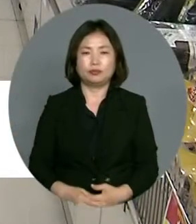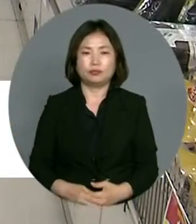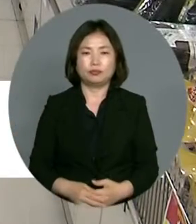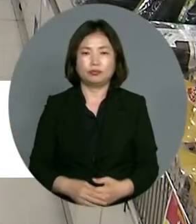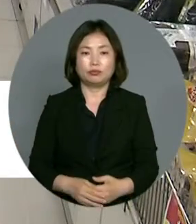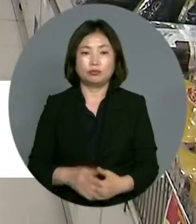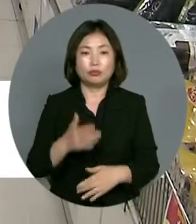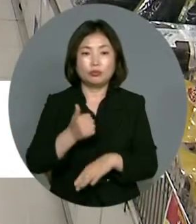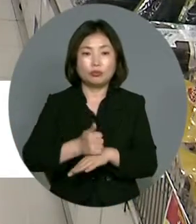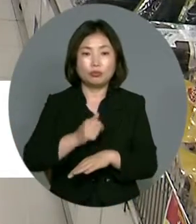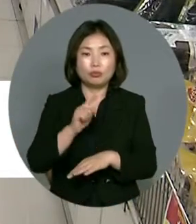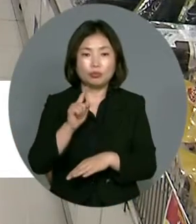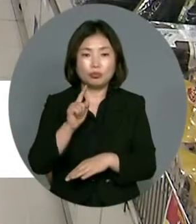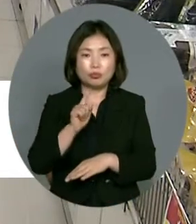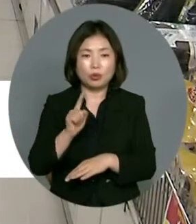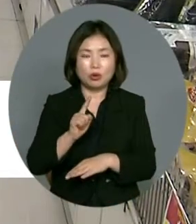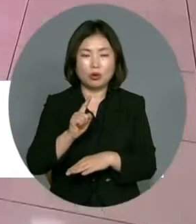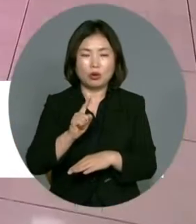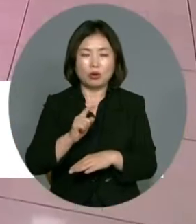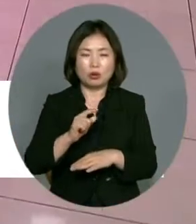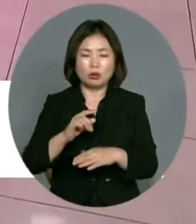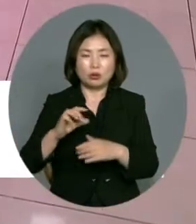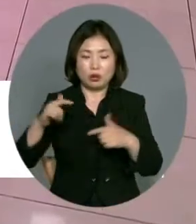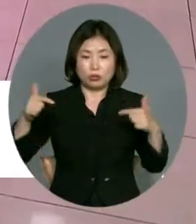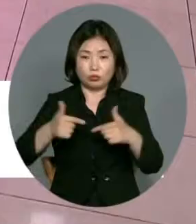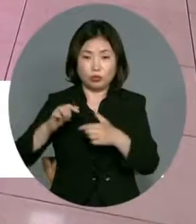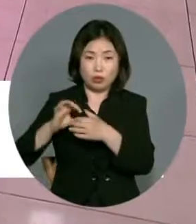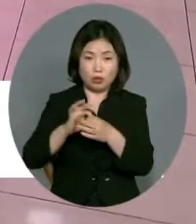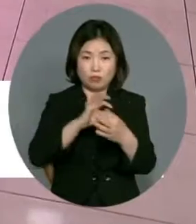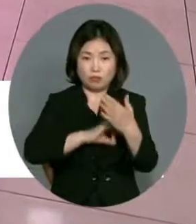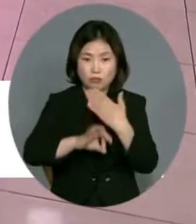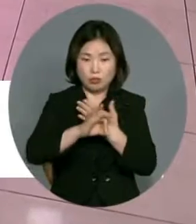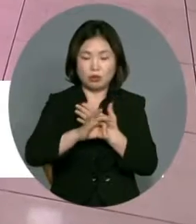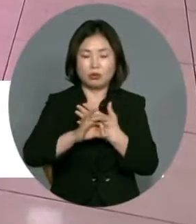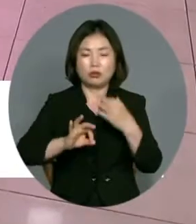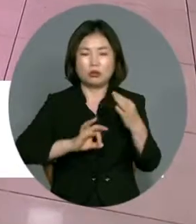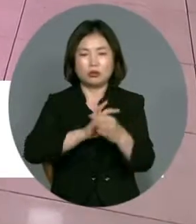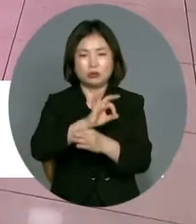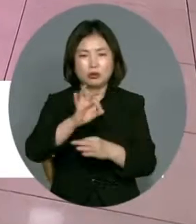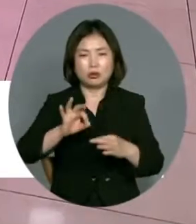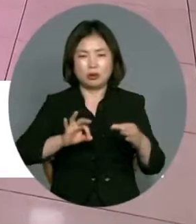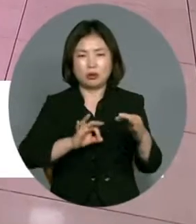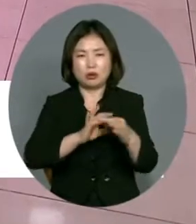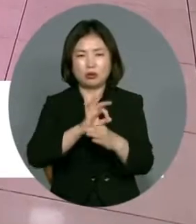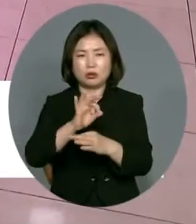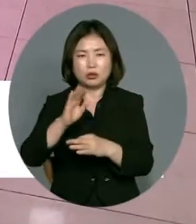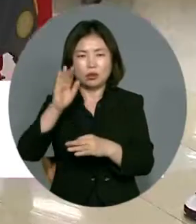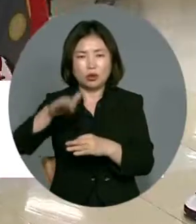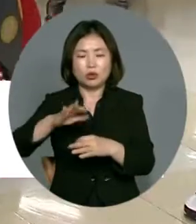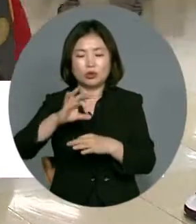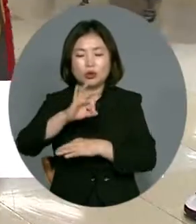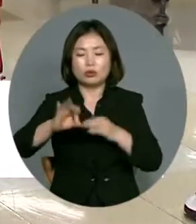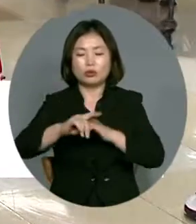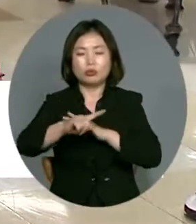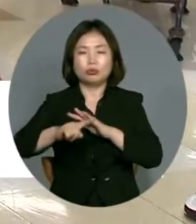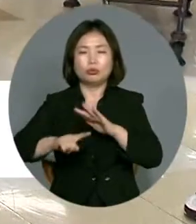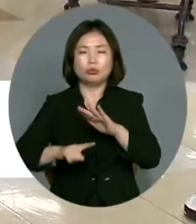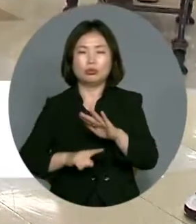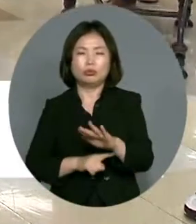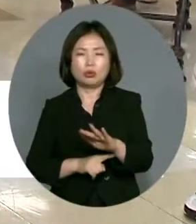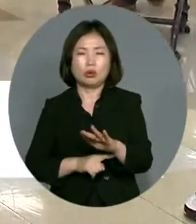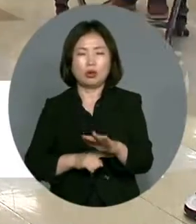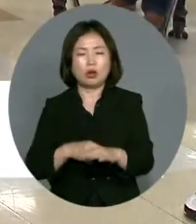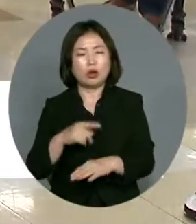뭐 결국은 이런 감소세가 지속이 될 경우에 경제 순환고리 자체가 경기 후퇴로 이게